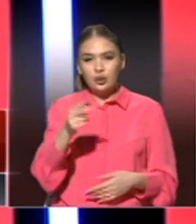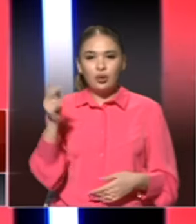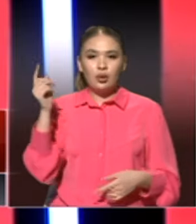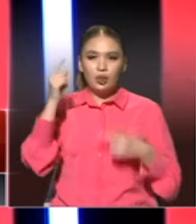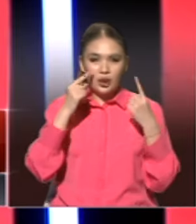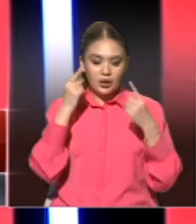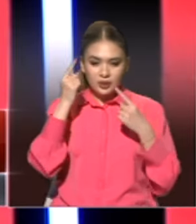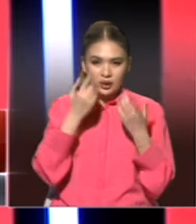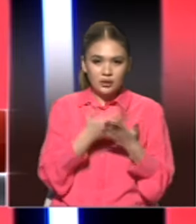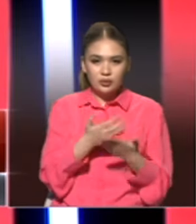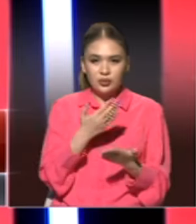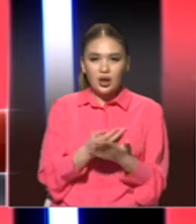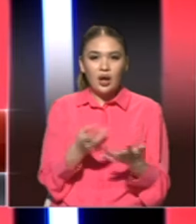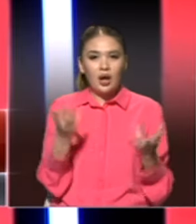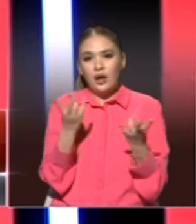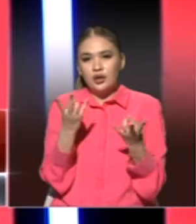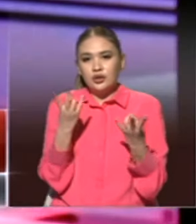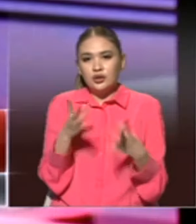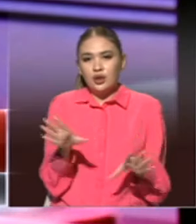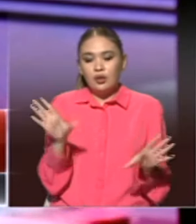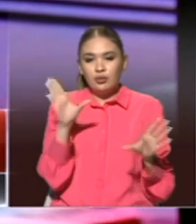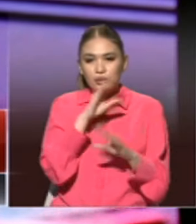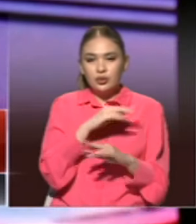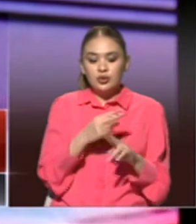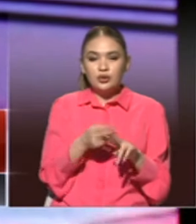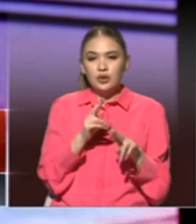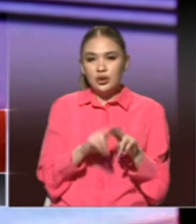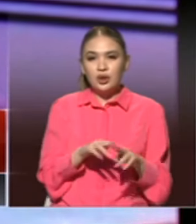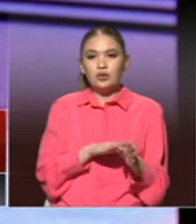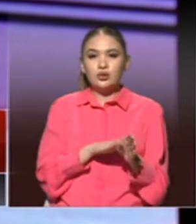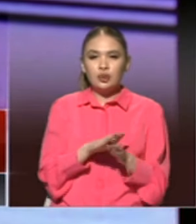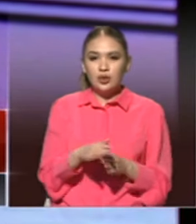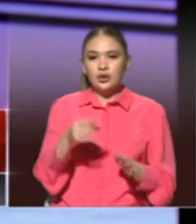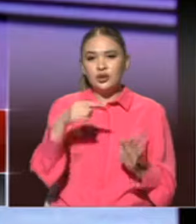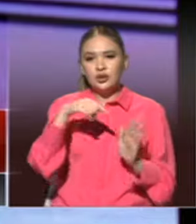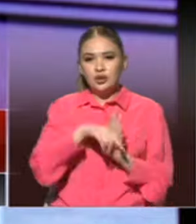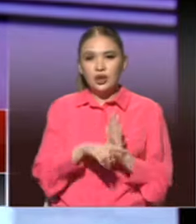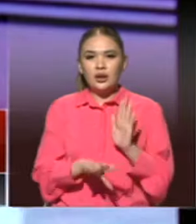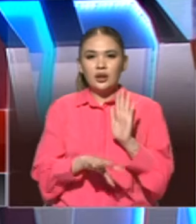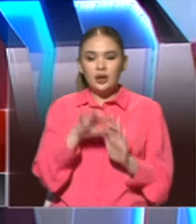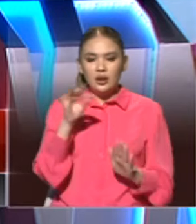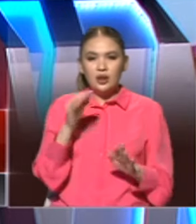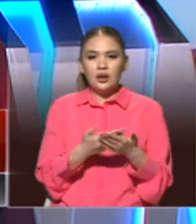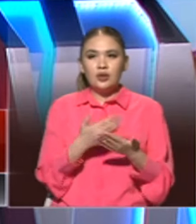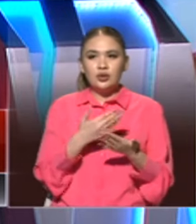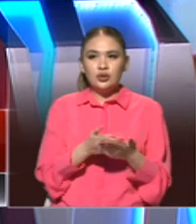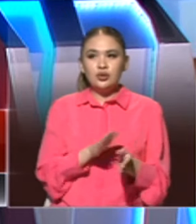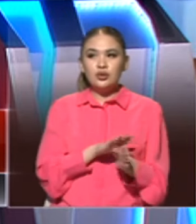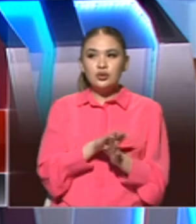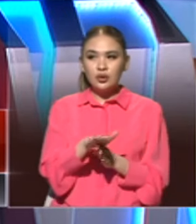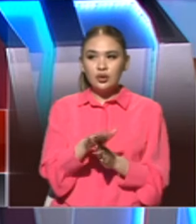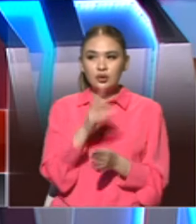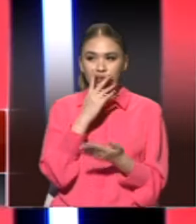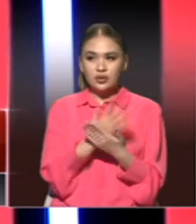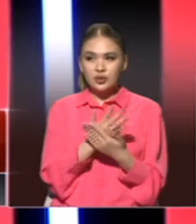ерудің де мысалға бұл жерде қажет болмай қалуы мүмкін. Бір жыл ойланады, толғанады, іштей піседі, толысады дегенде толық адам болады, абай